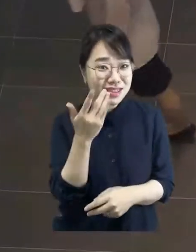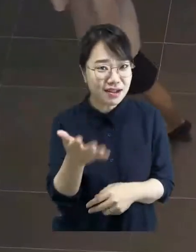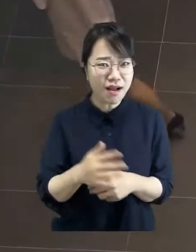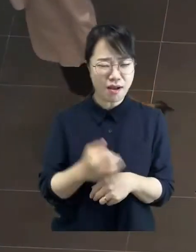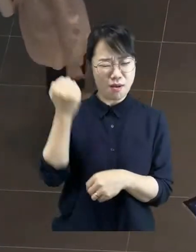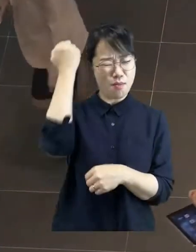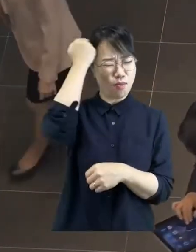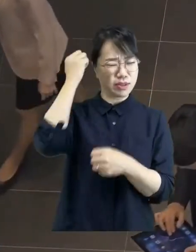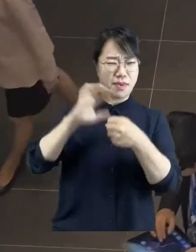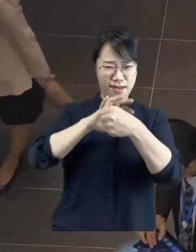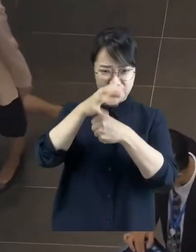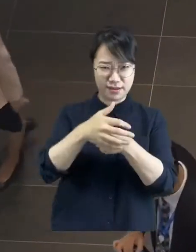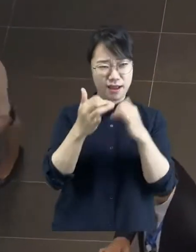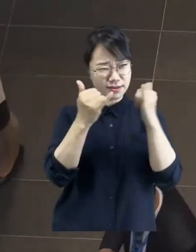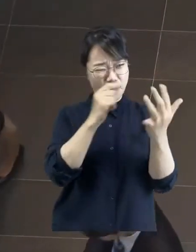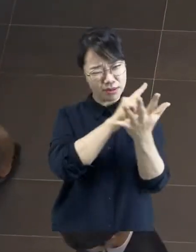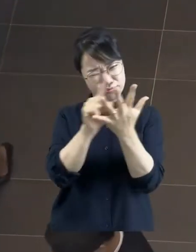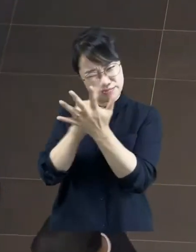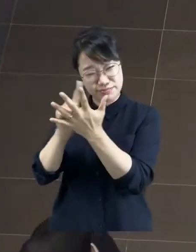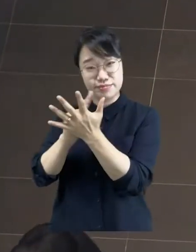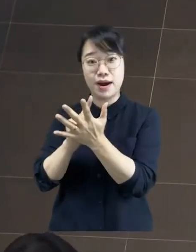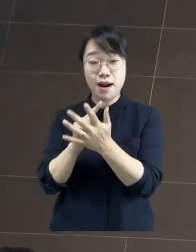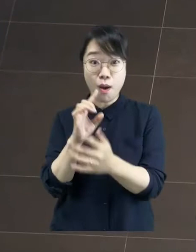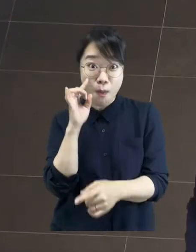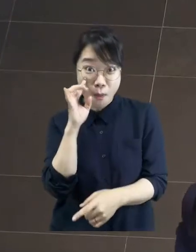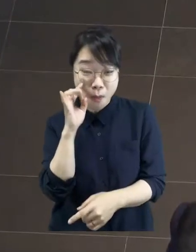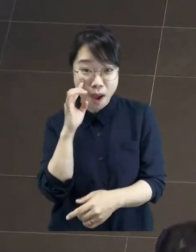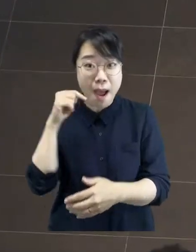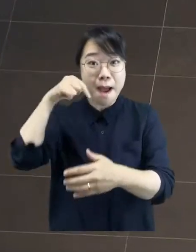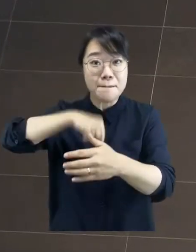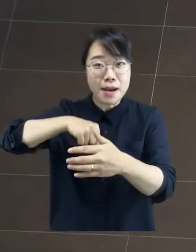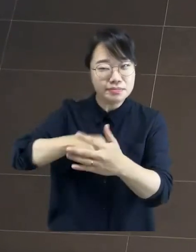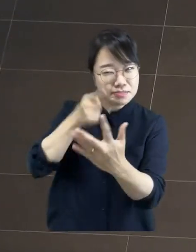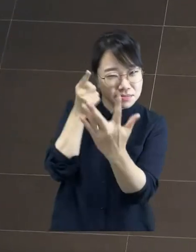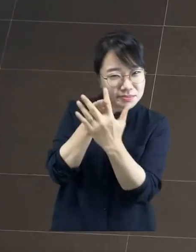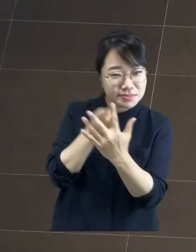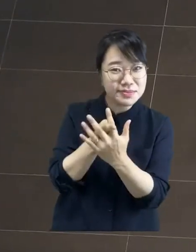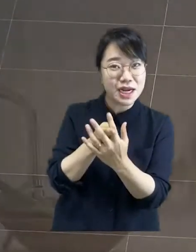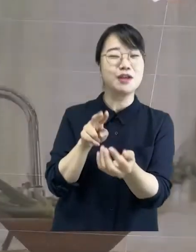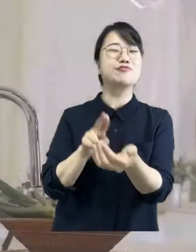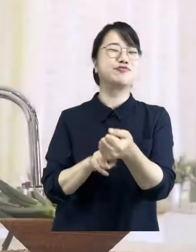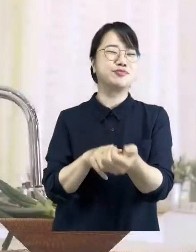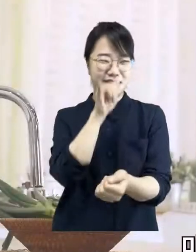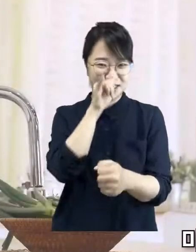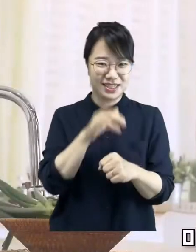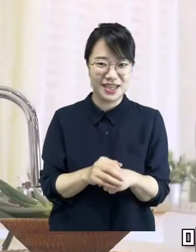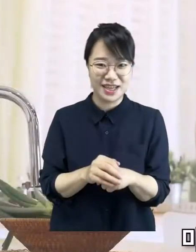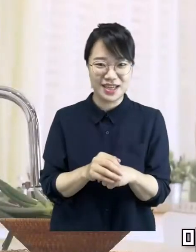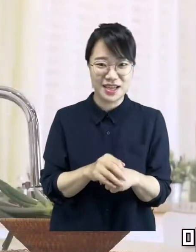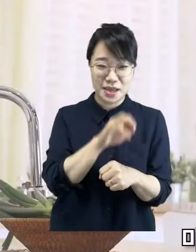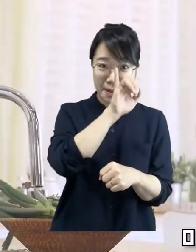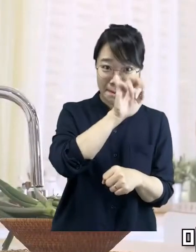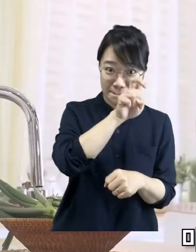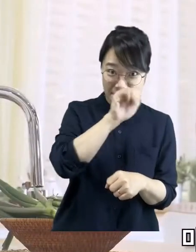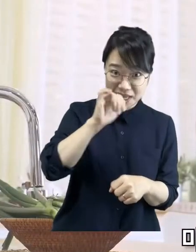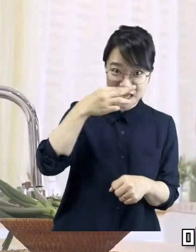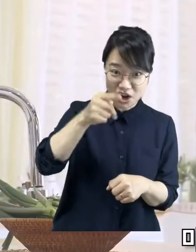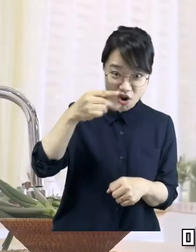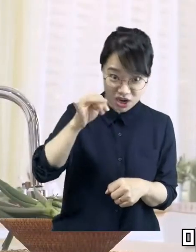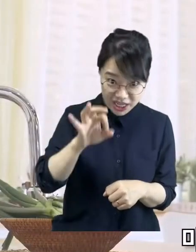복잡한 세상 다양한 사람들 속에 신기하고 놀라운 심리학이 숨어있다. 미러링 효과,